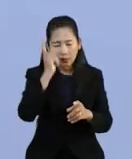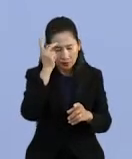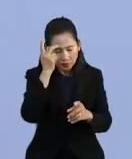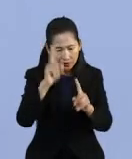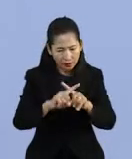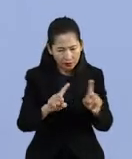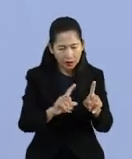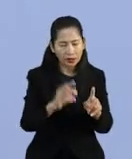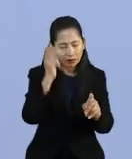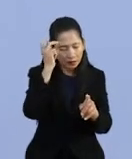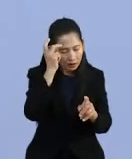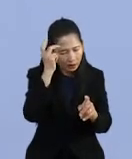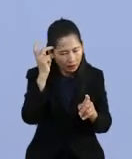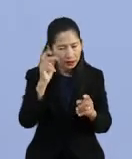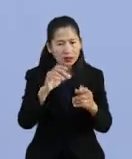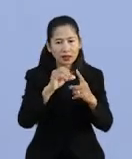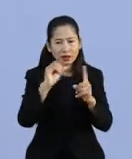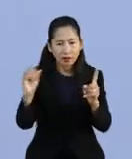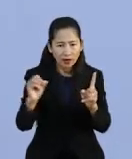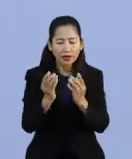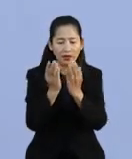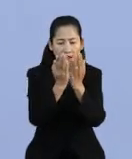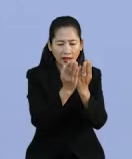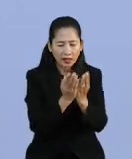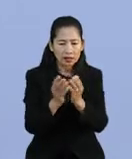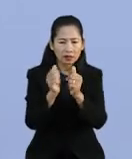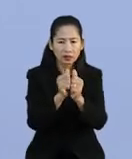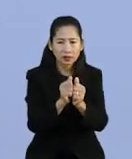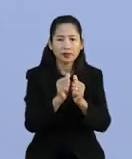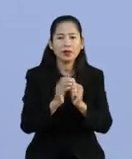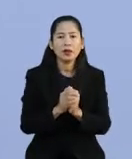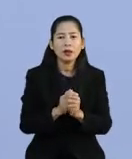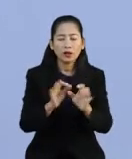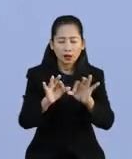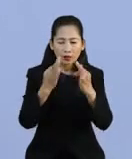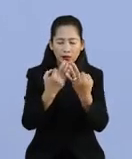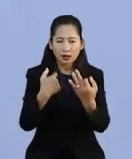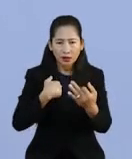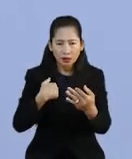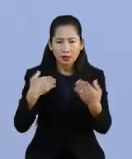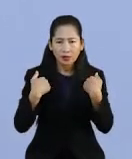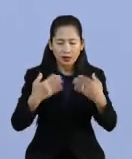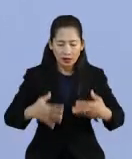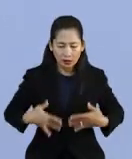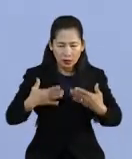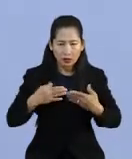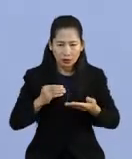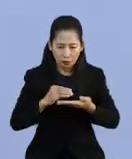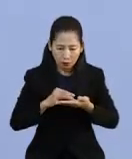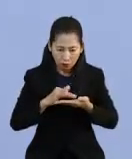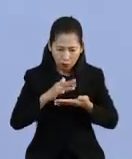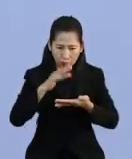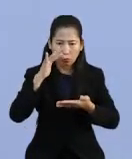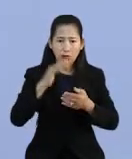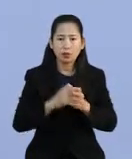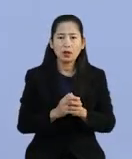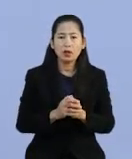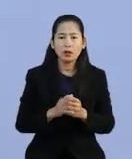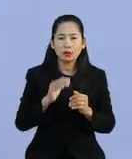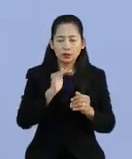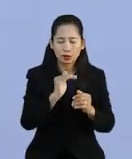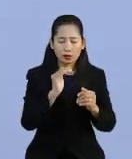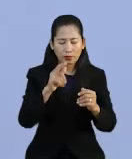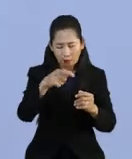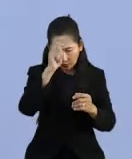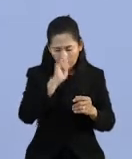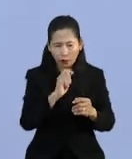nông ca tay chỉ đập bàn nè con chà con xâm ăn cho mình nè cổ một đoàn tiết cổ xa khi nhóm miên chi về phép thu thịa Sọc khá